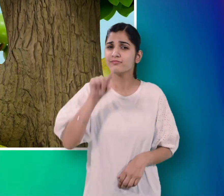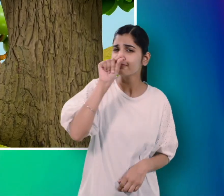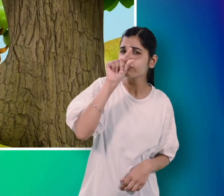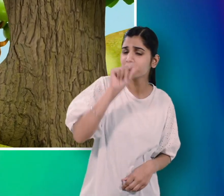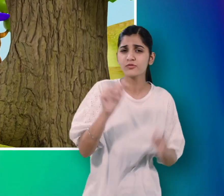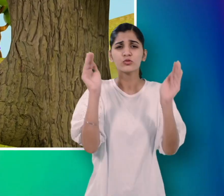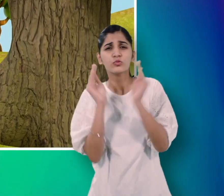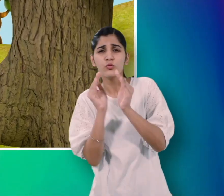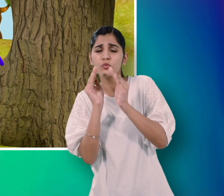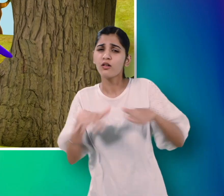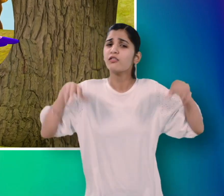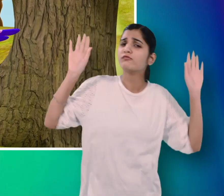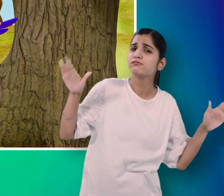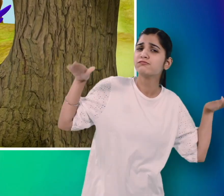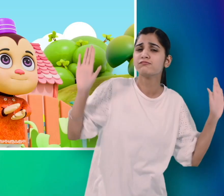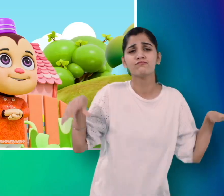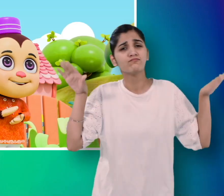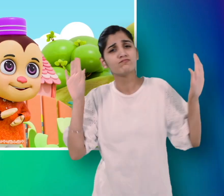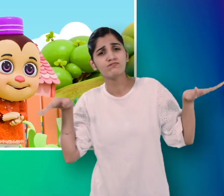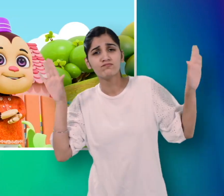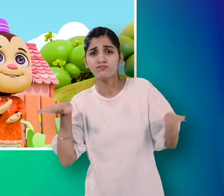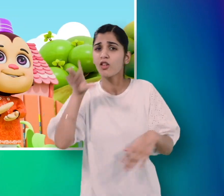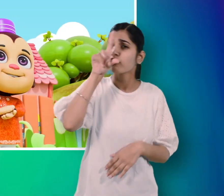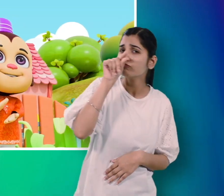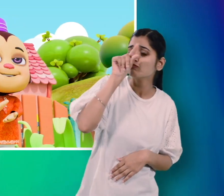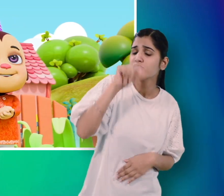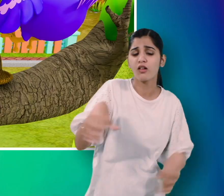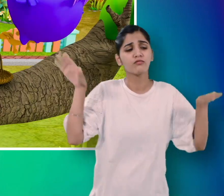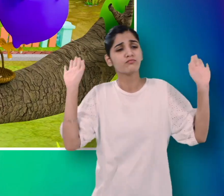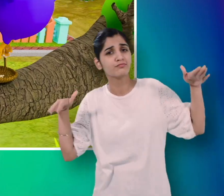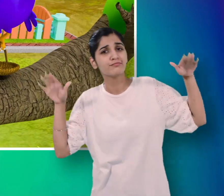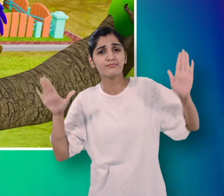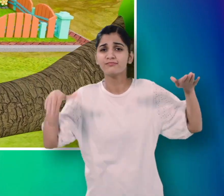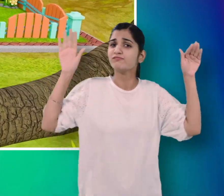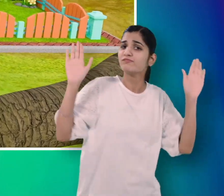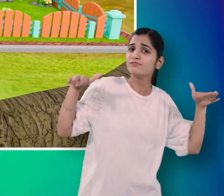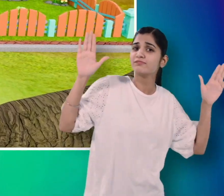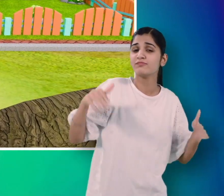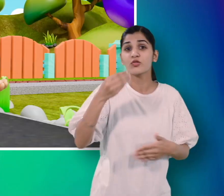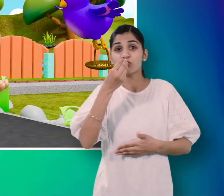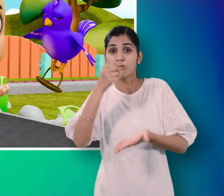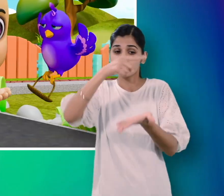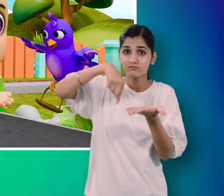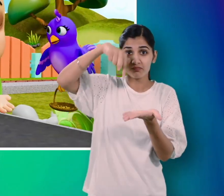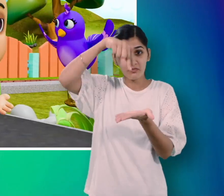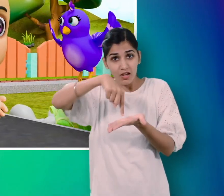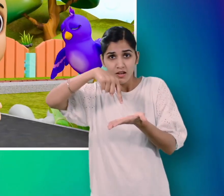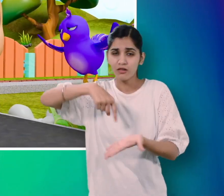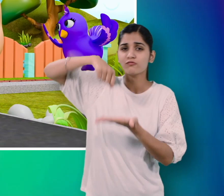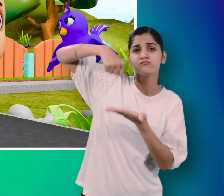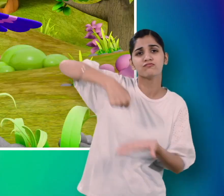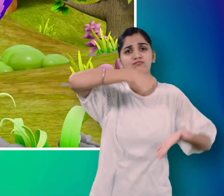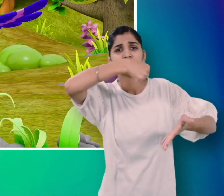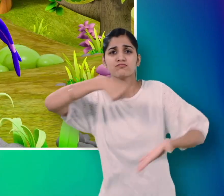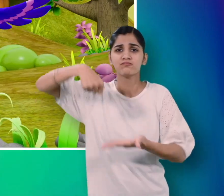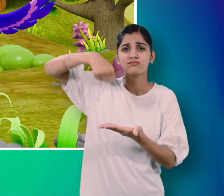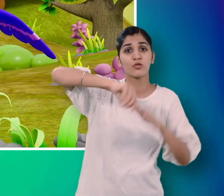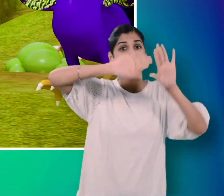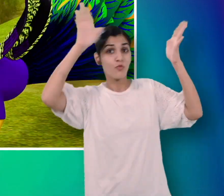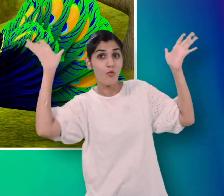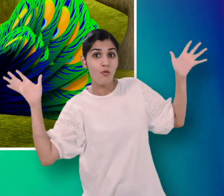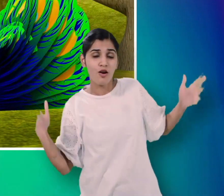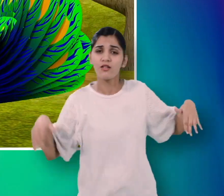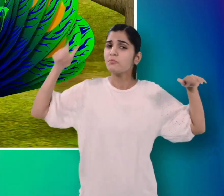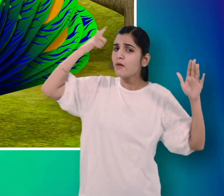चुन्चुन करती आए चिडिया चुन्चुन करती आए चिडिया ताल कादा नाला ये